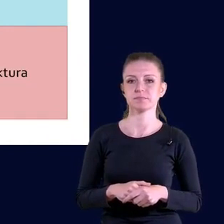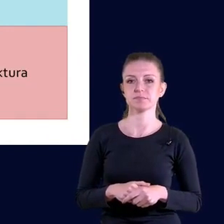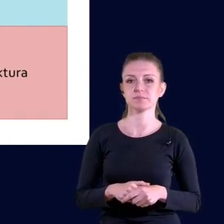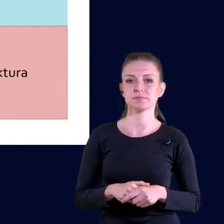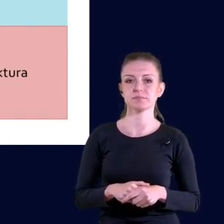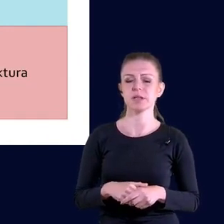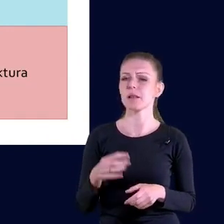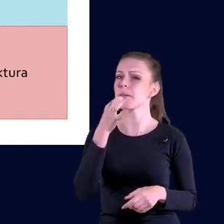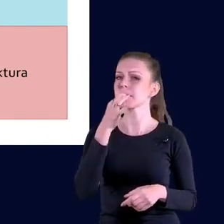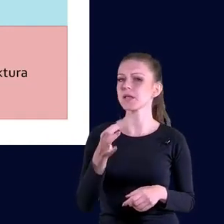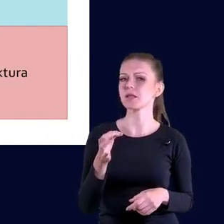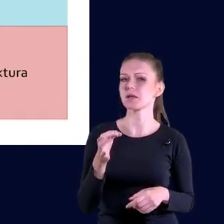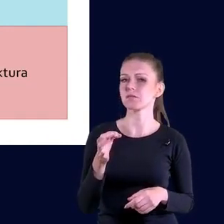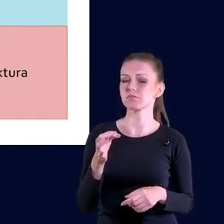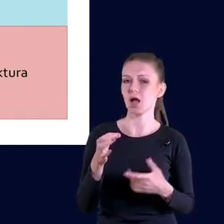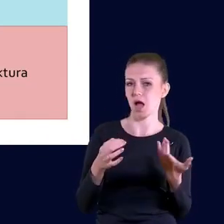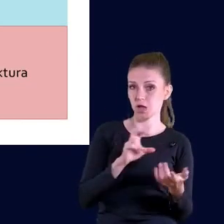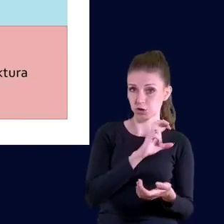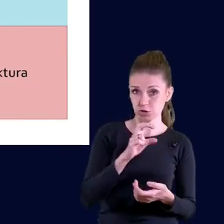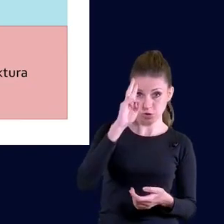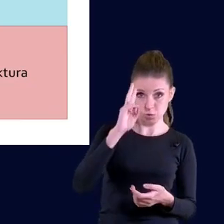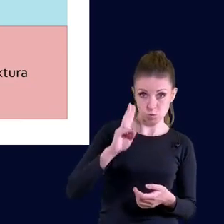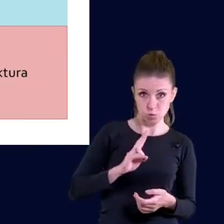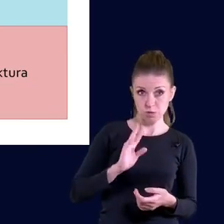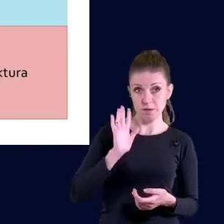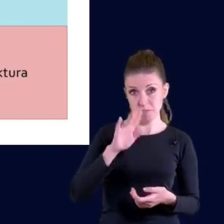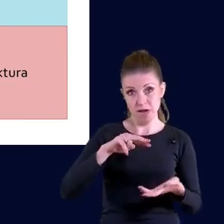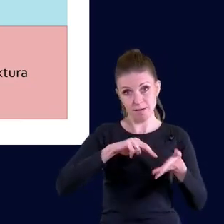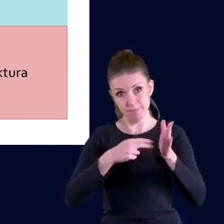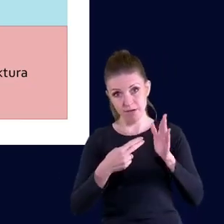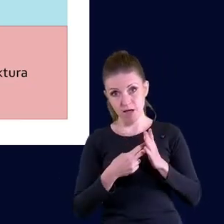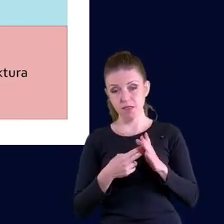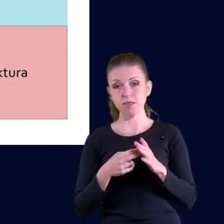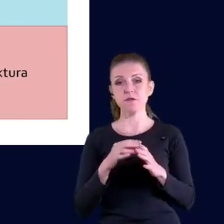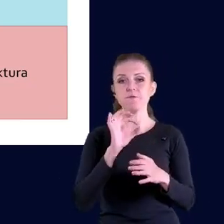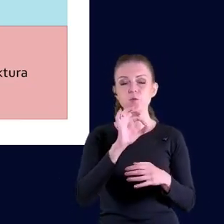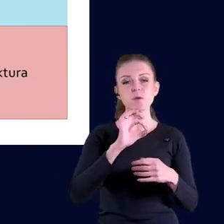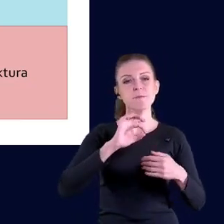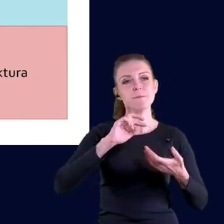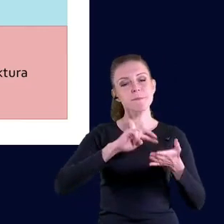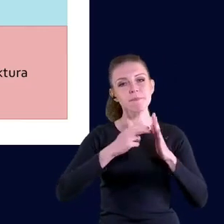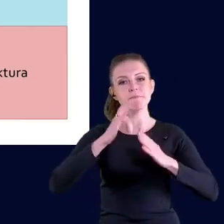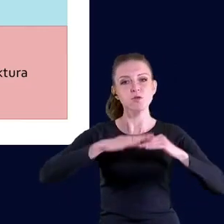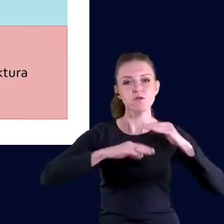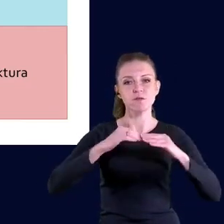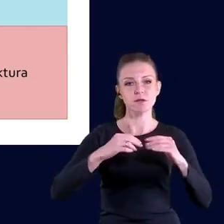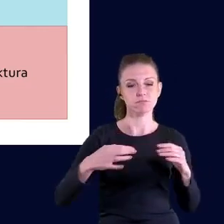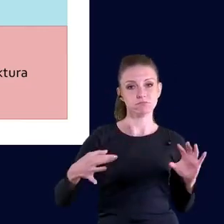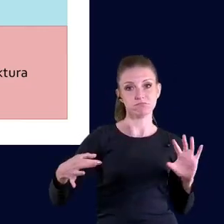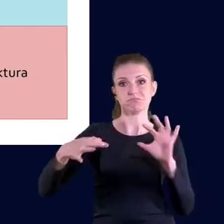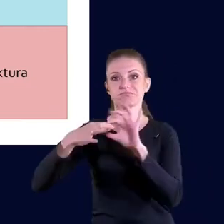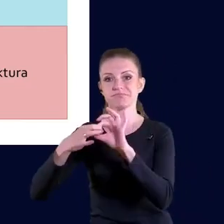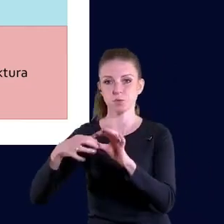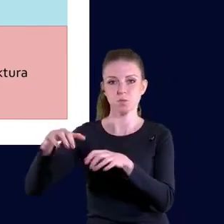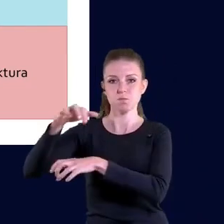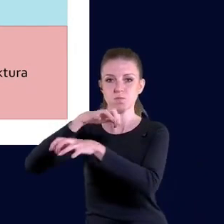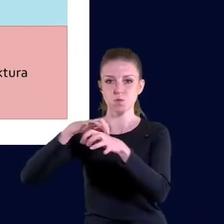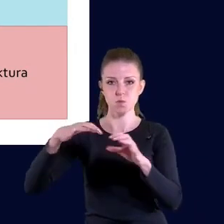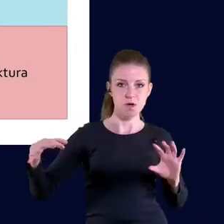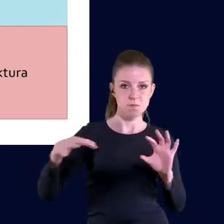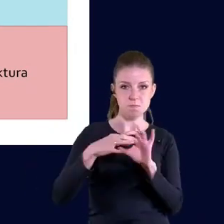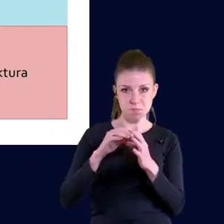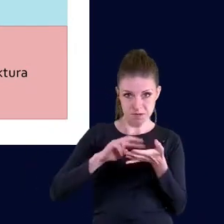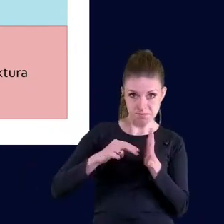instytucje nasze są planują się połączyć swoją infrastrukturę z chmurą albo